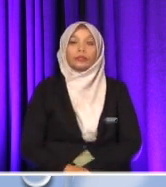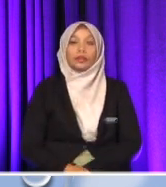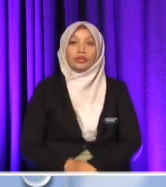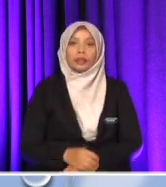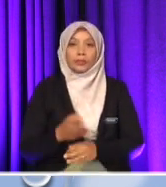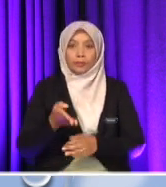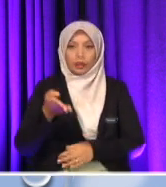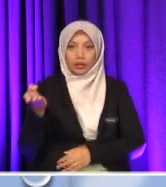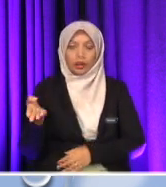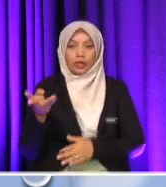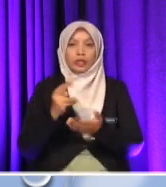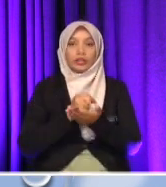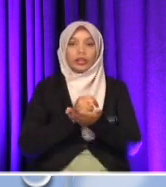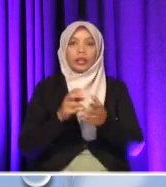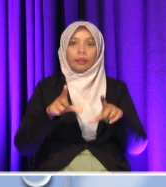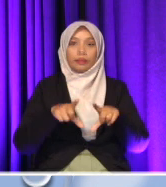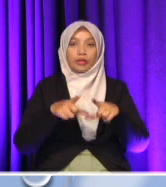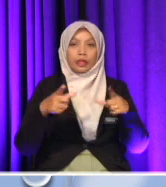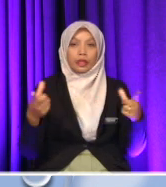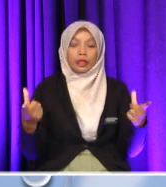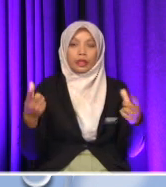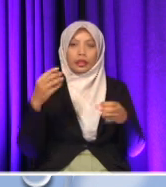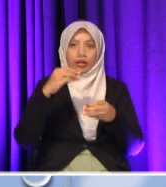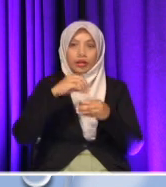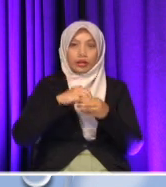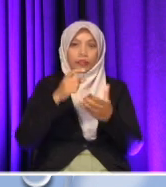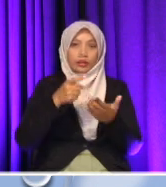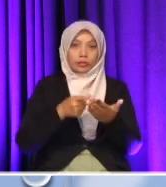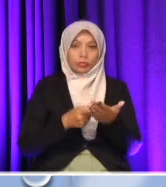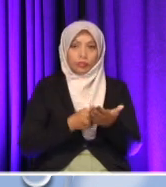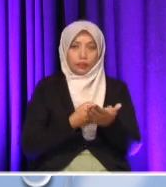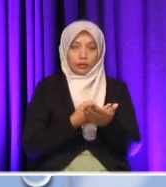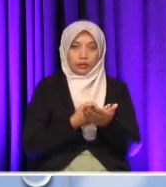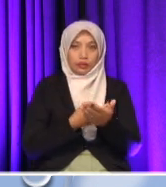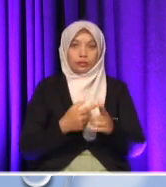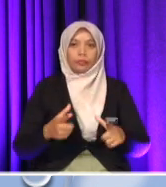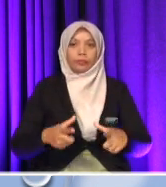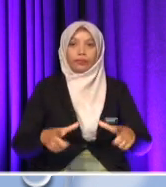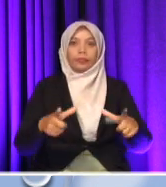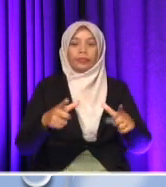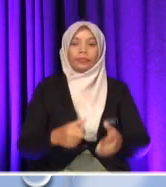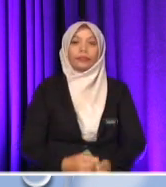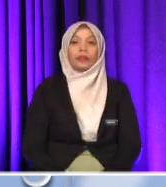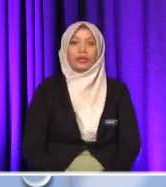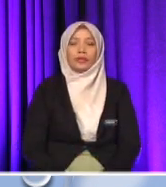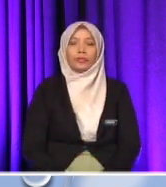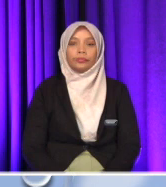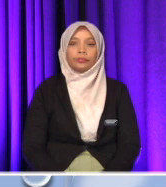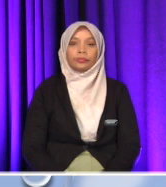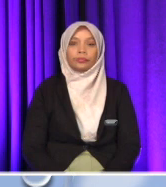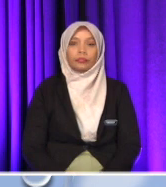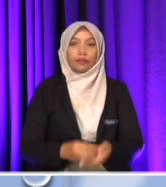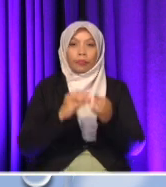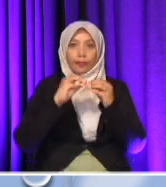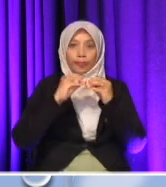sebarang perubahan nilai beza upaya dalam salah satu liter lah. Okey, yang mana unitnya adalah farad. Okey, ini simbol yang mana